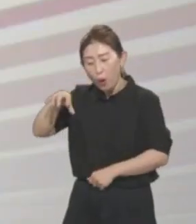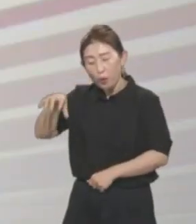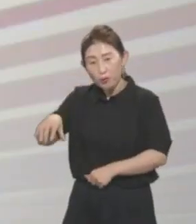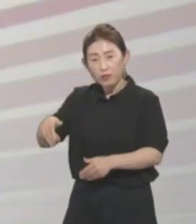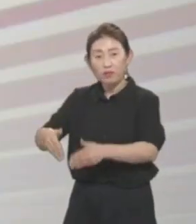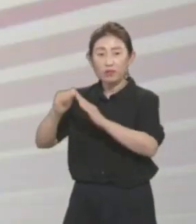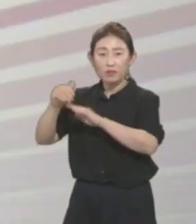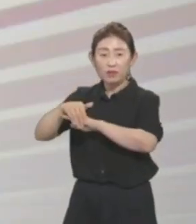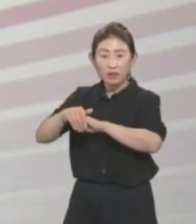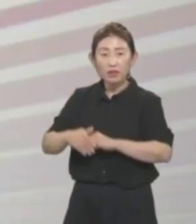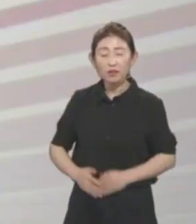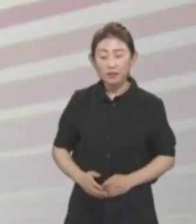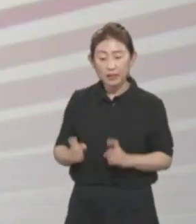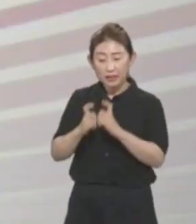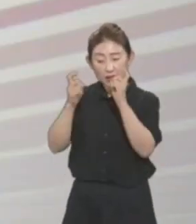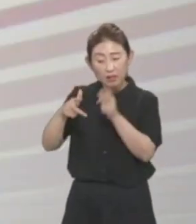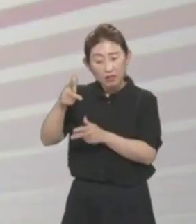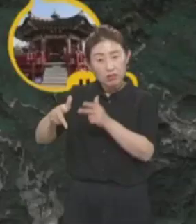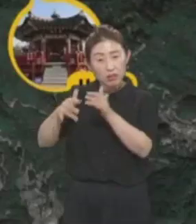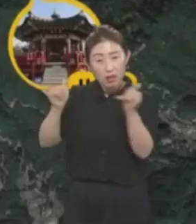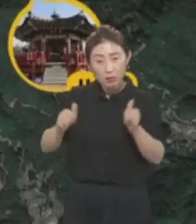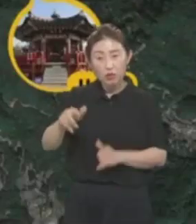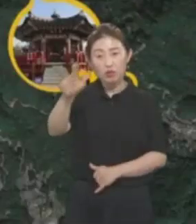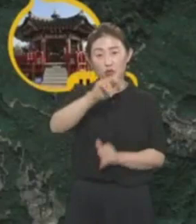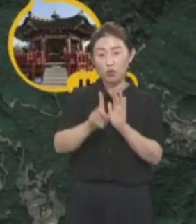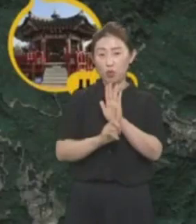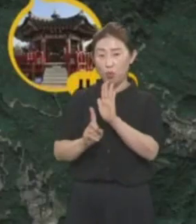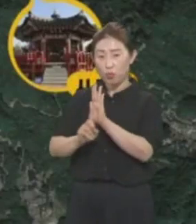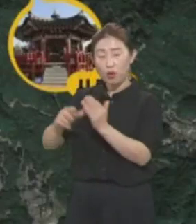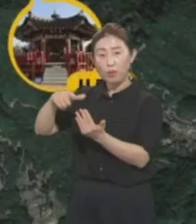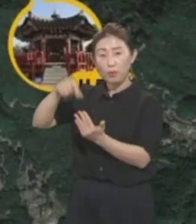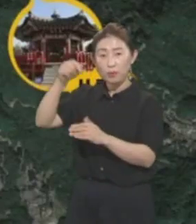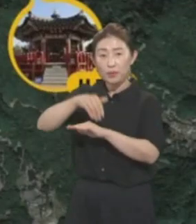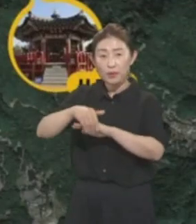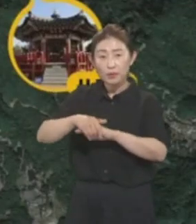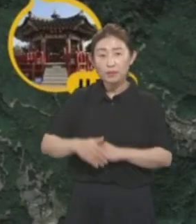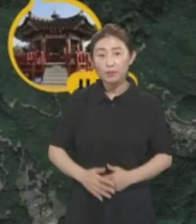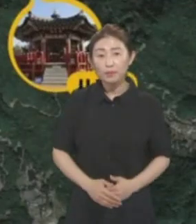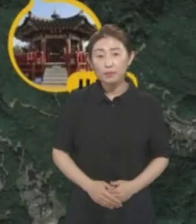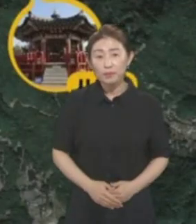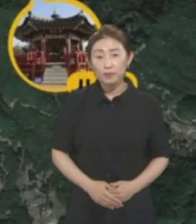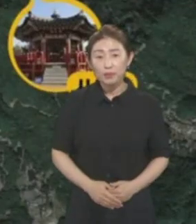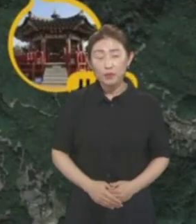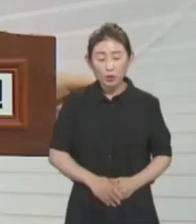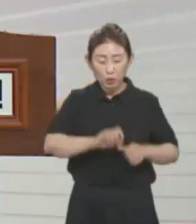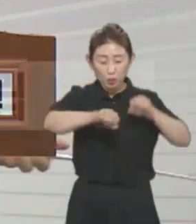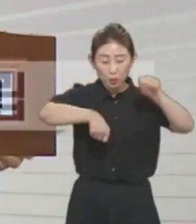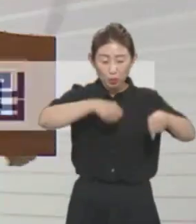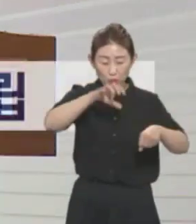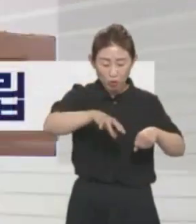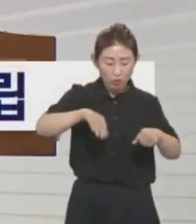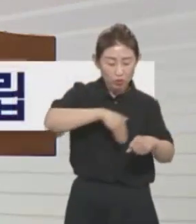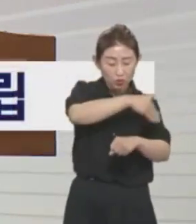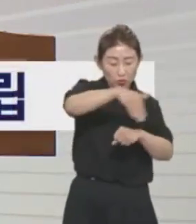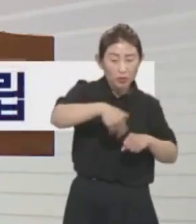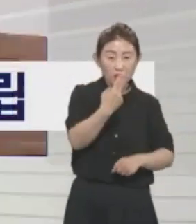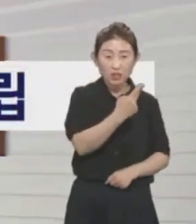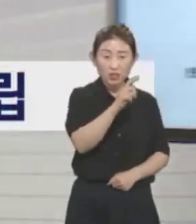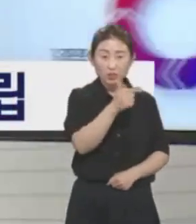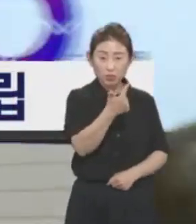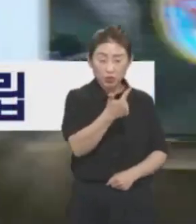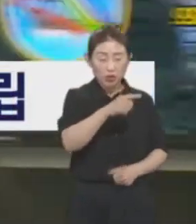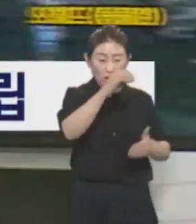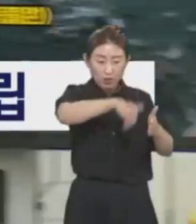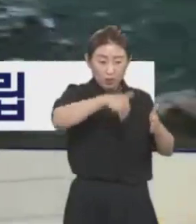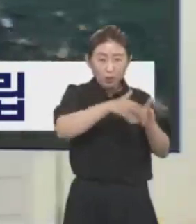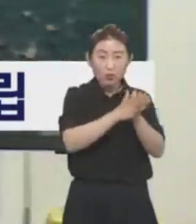세울 예정으로 민간 사업자는 전국 공모로 선정할 예정입니다. 이와 함께 오월드 주변에는 2026년